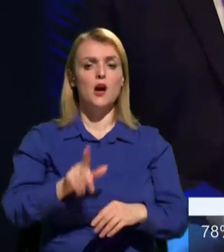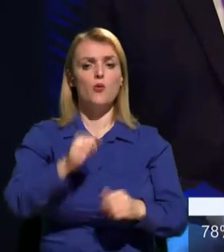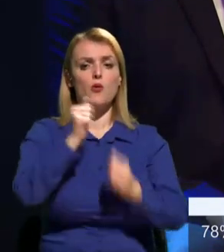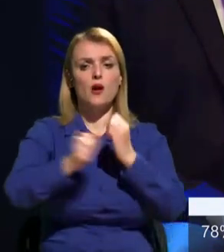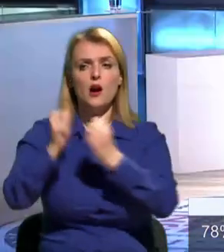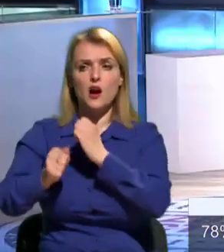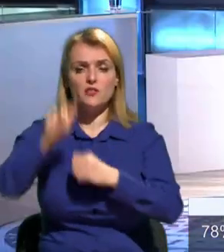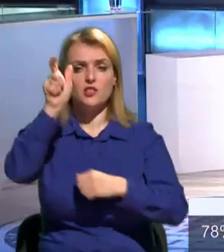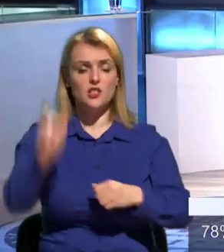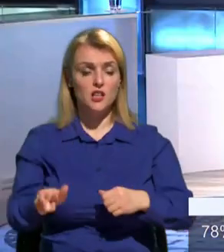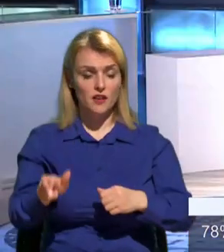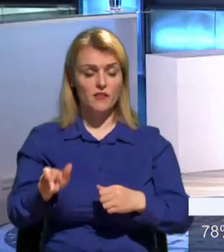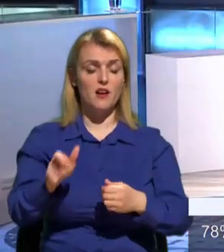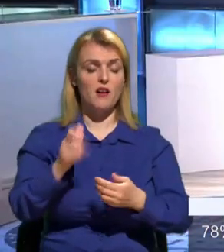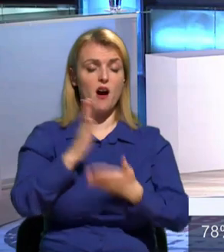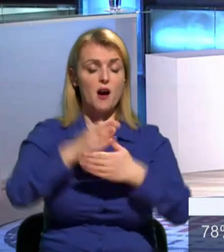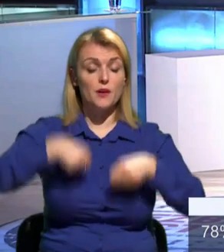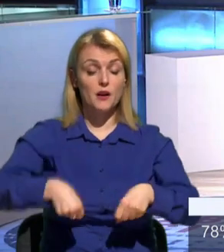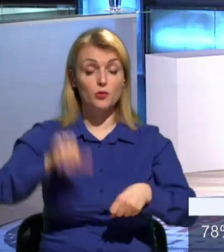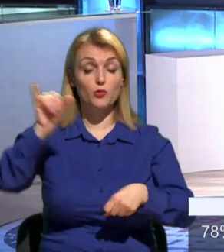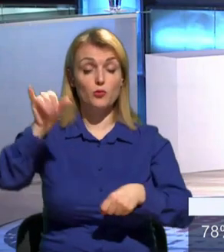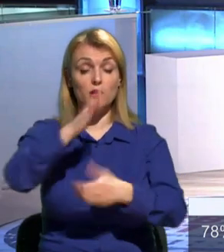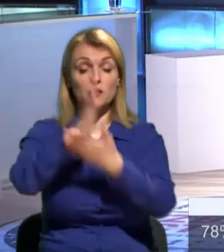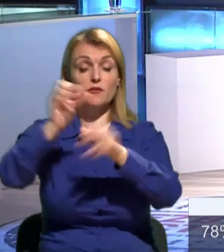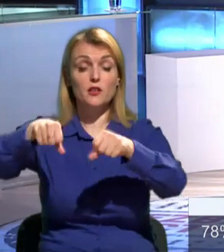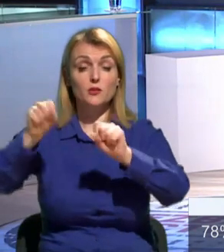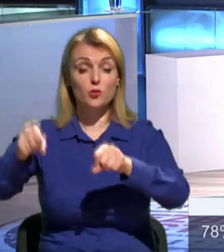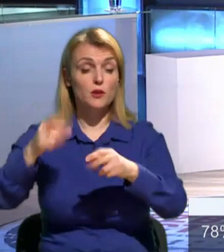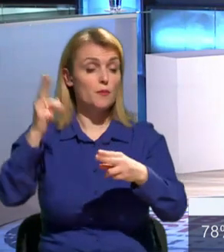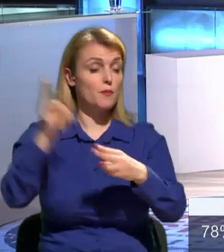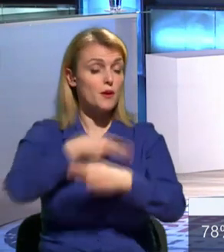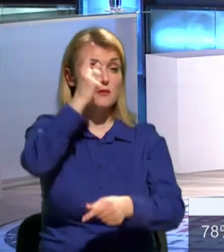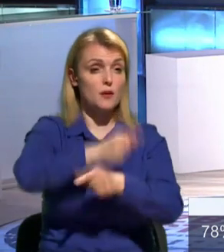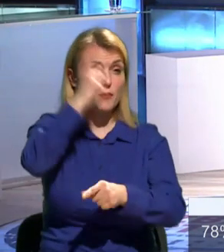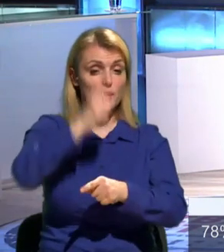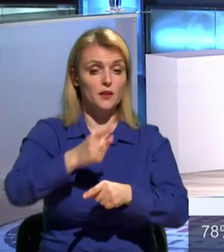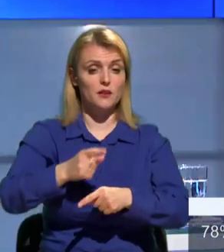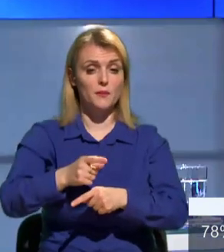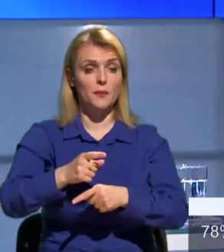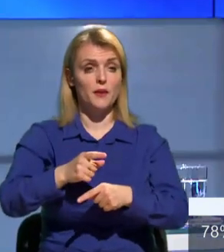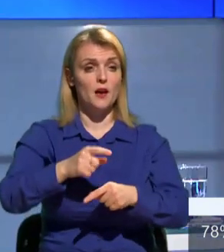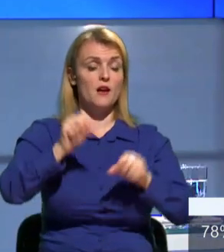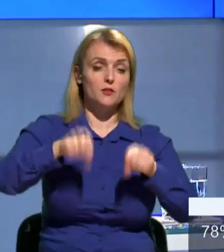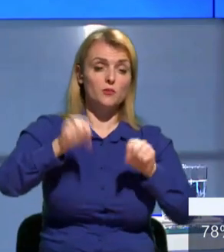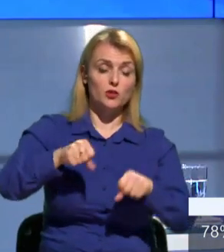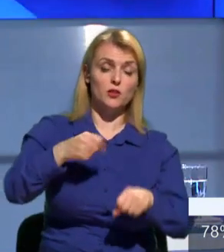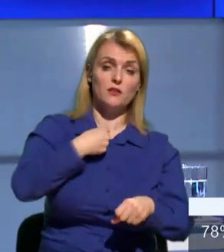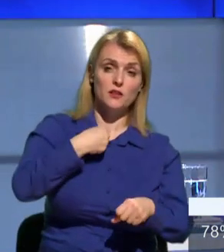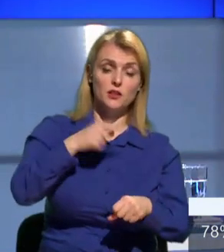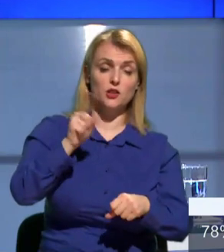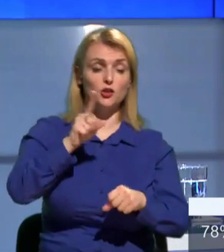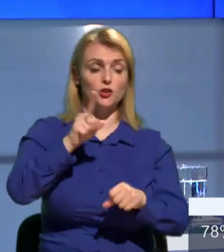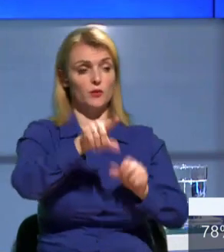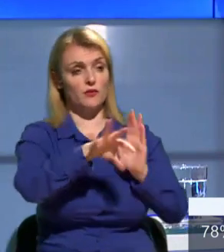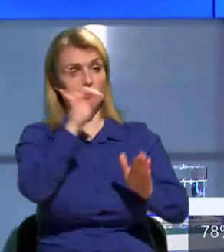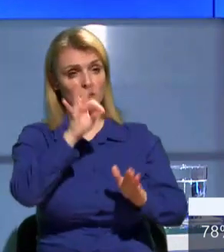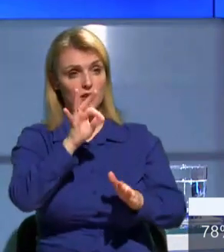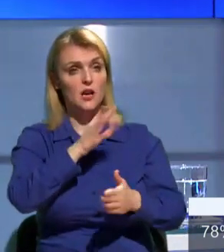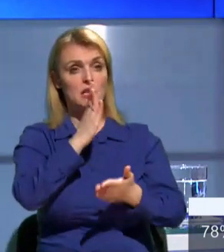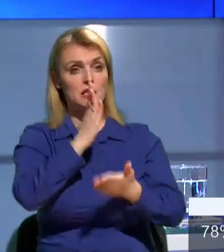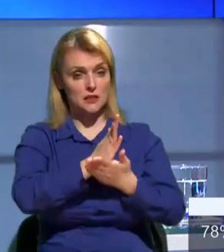dreptul și trebuie să aibă posibilitatea, fără restricții, posibilitatea de a alege și de a fi ales. Sunt prevederi din